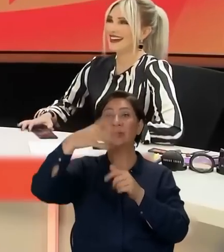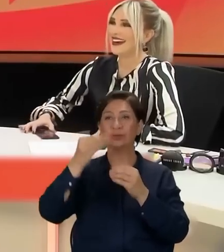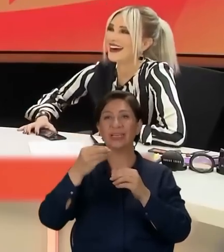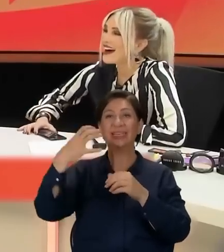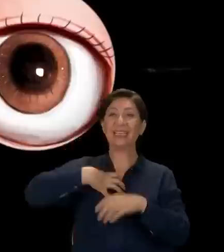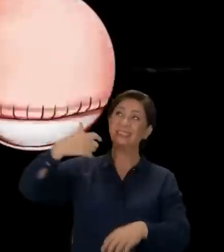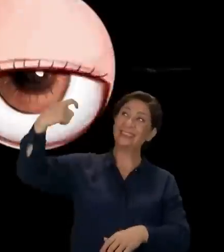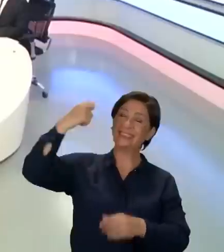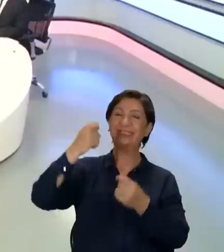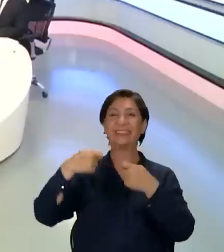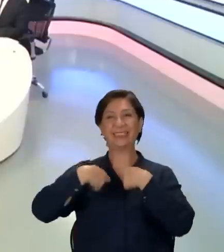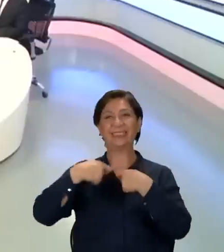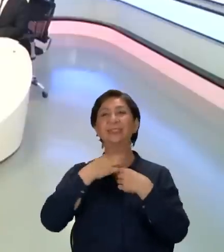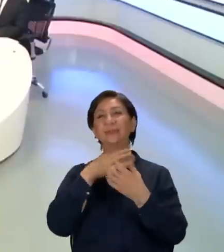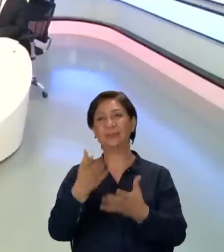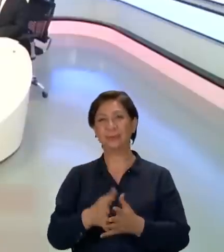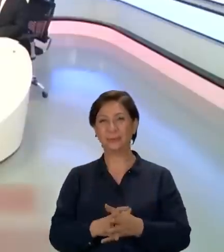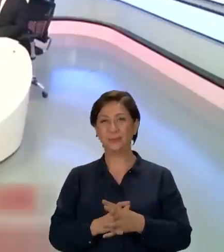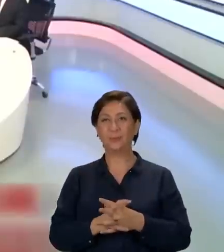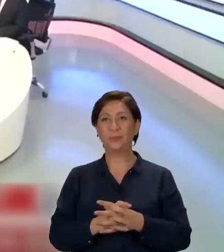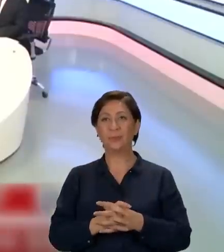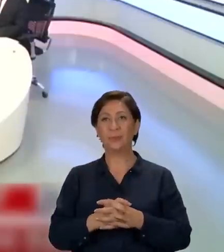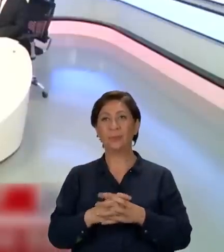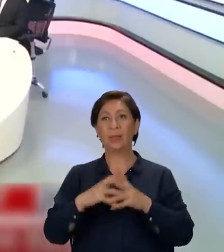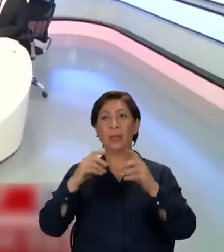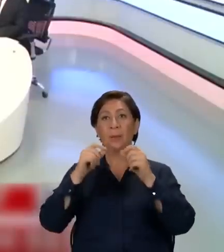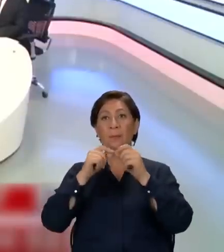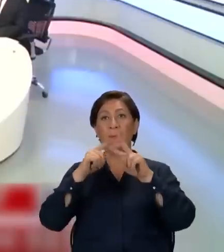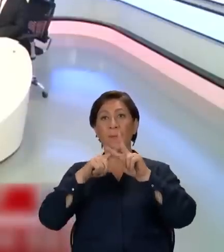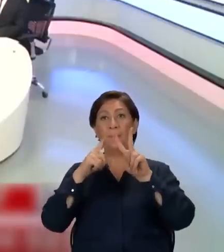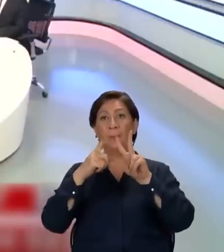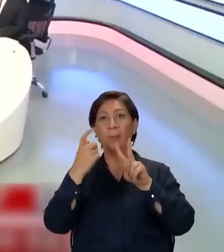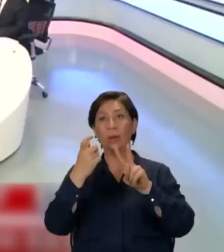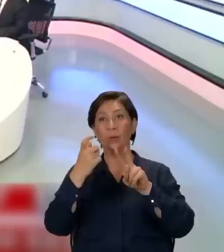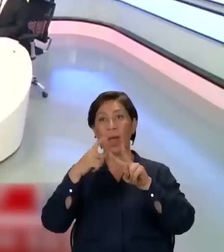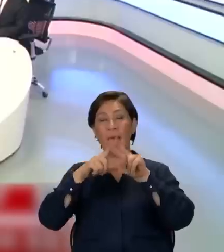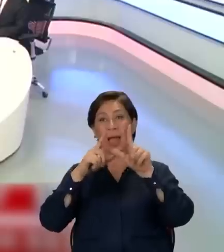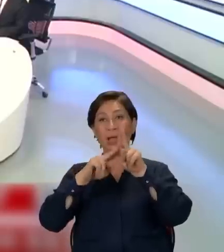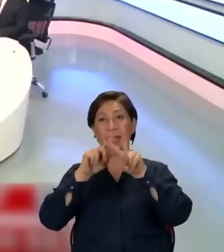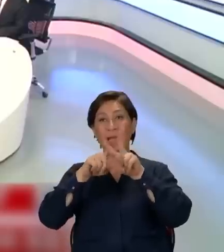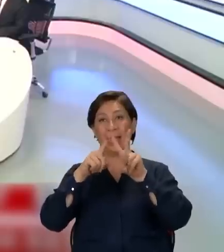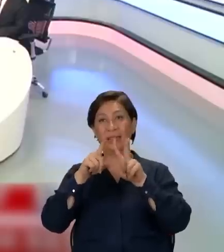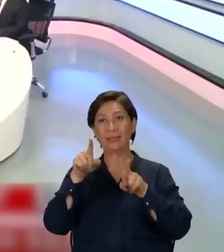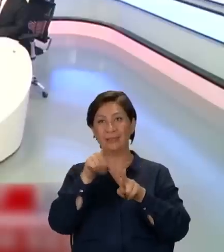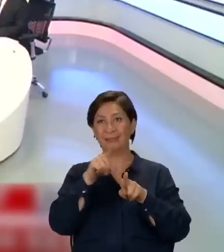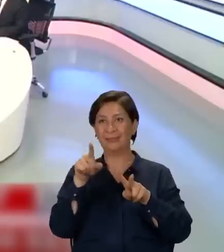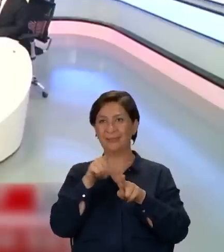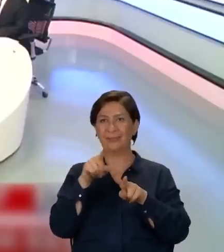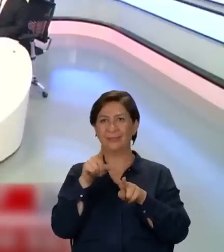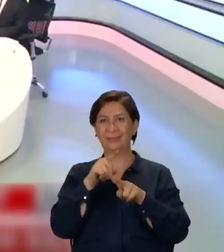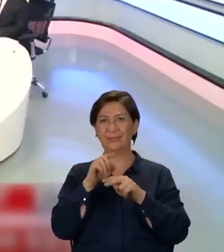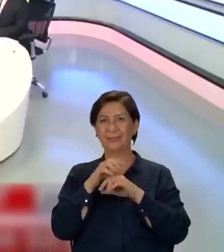ediyoruz. Banu Alkan'a, sen iyi tanırsın Banu Alkan'ı. Sen de iyi tanırsın. Ben de iyi tanırım ama sen yapımcılığını yap.